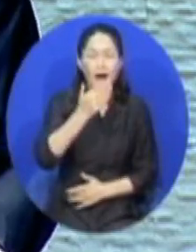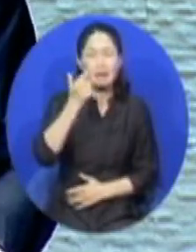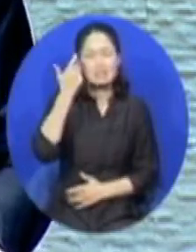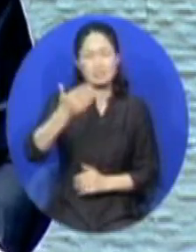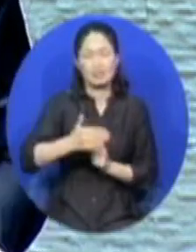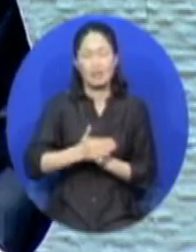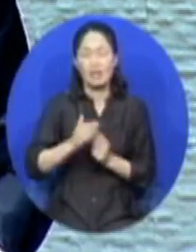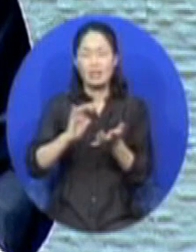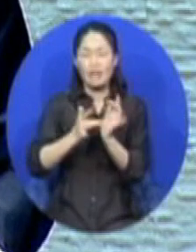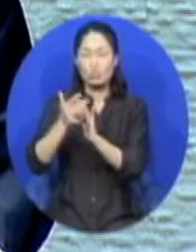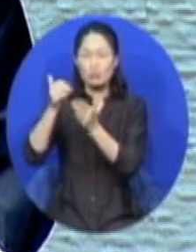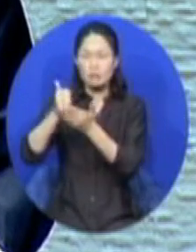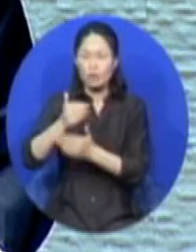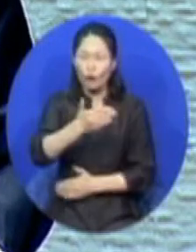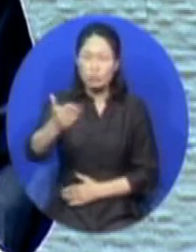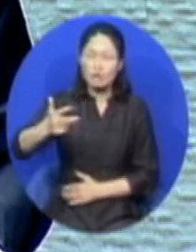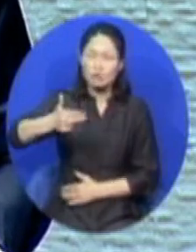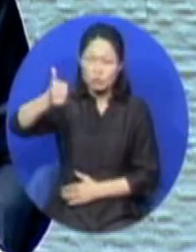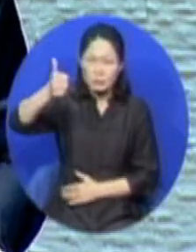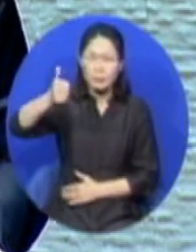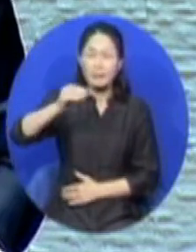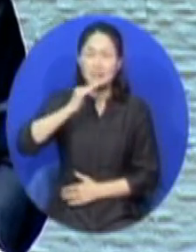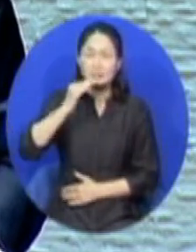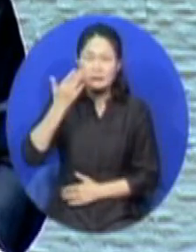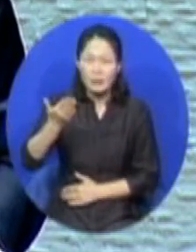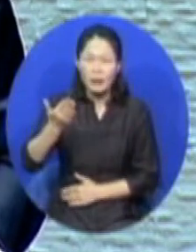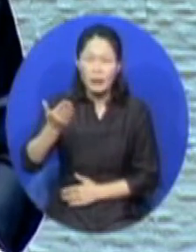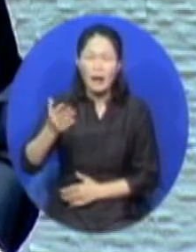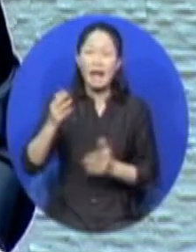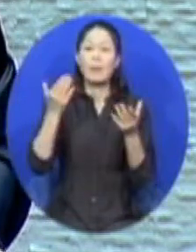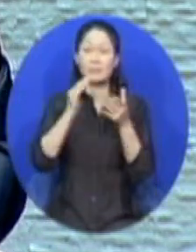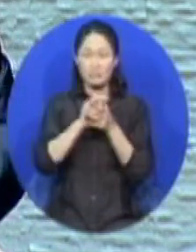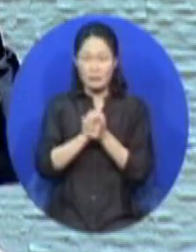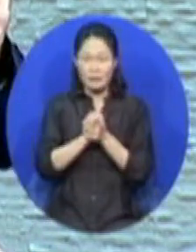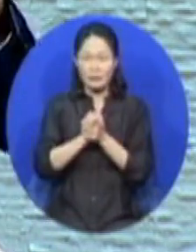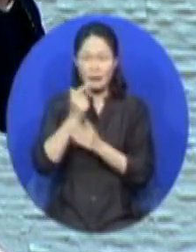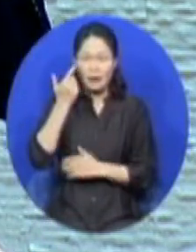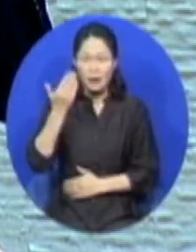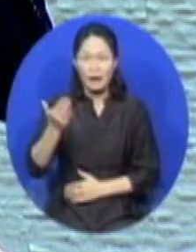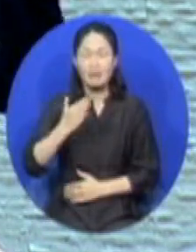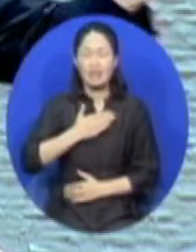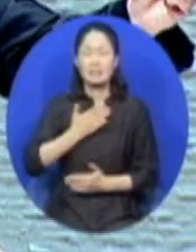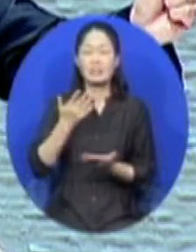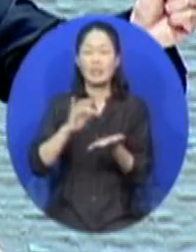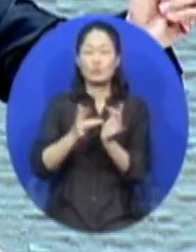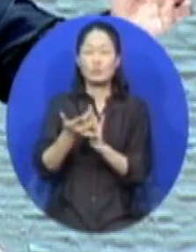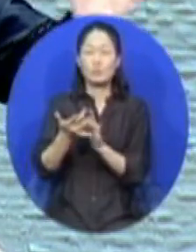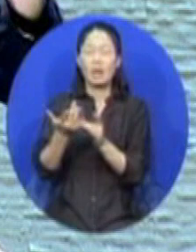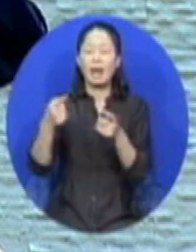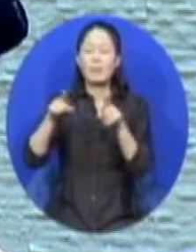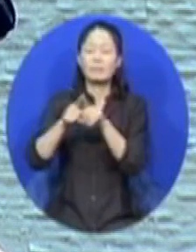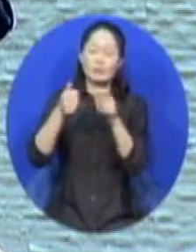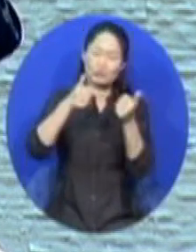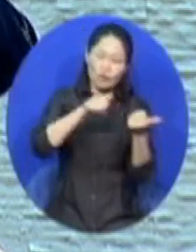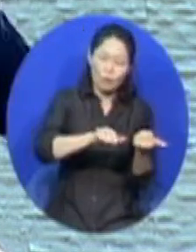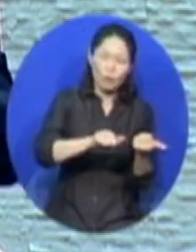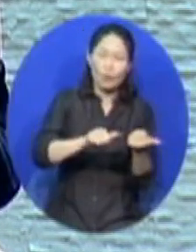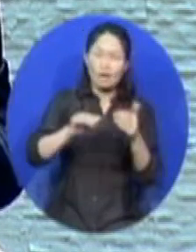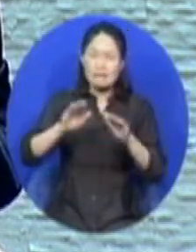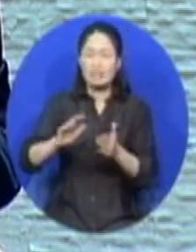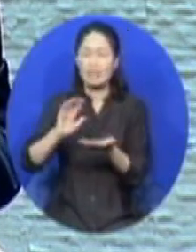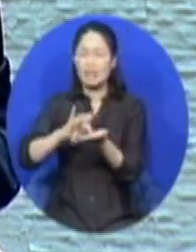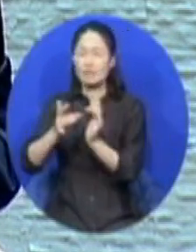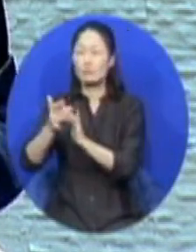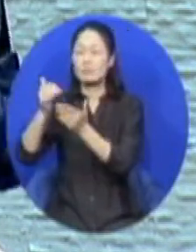이순임 이제 여러분 주님 이십니까 아멘 입니까 나는 예수님과 함께 죽었고 이제 예수님으로